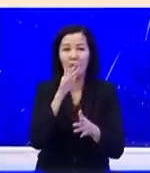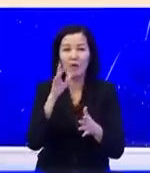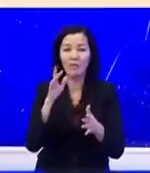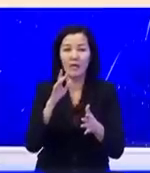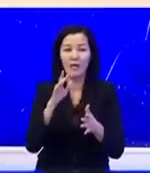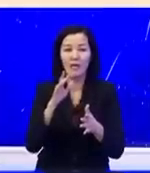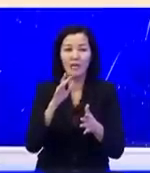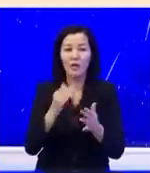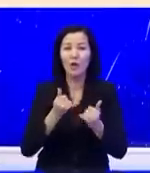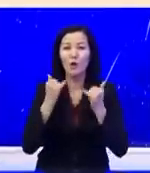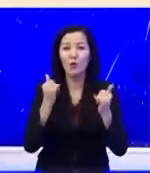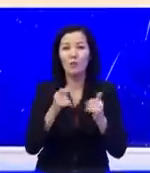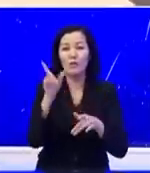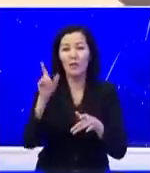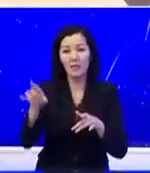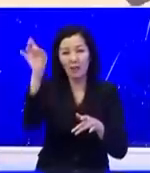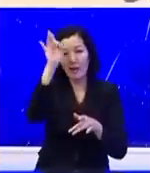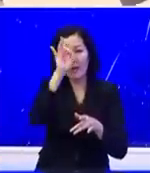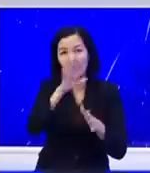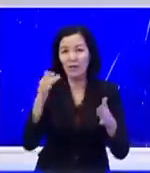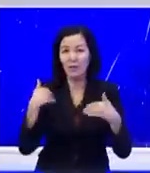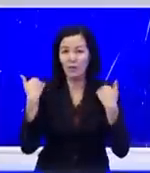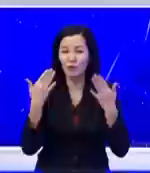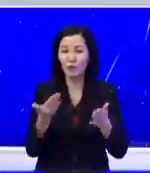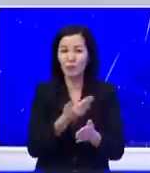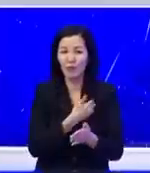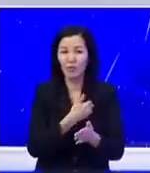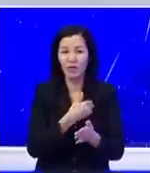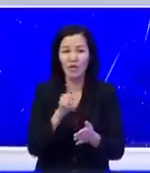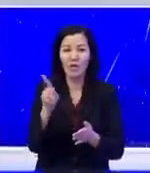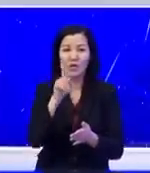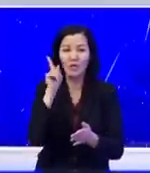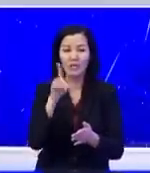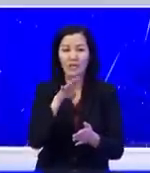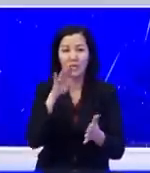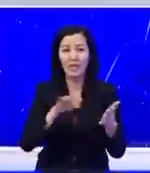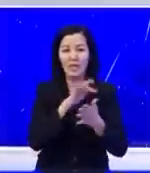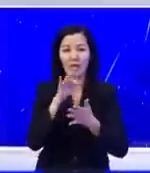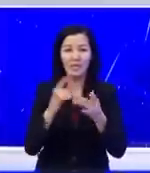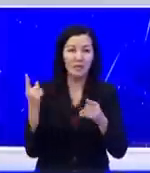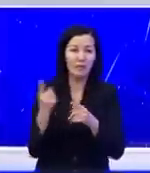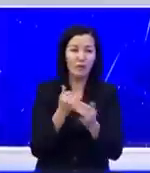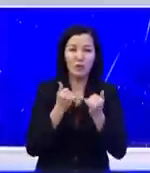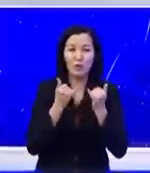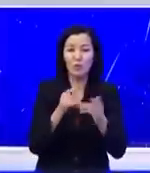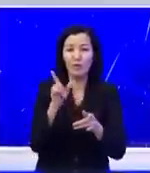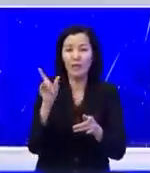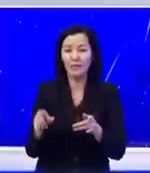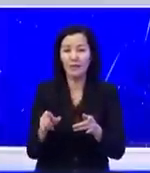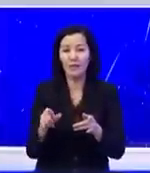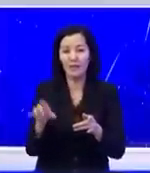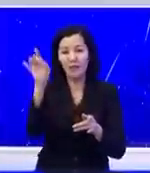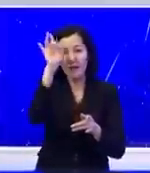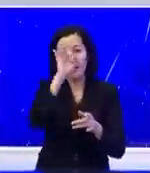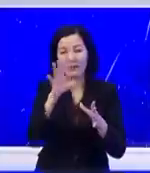қаланың құрметті азаматы атағына ұсынбақшы. Енді жастардың арасында Текелі қаласындағы ең бірінші құрметті азаматы дегенде